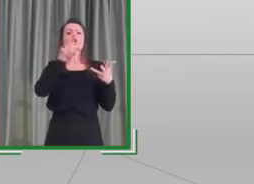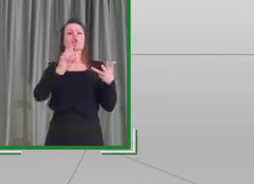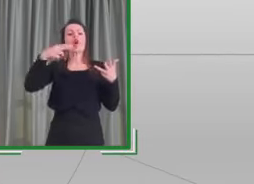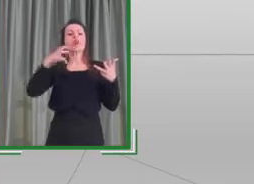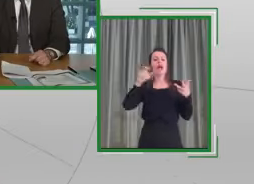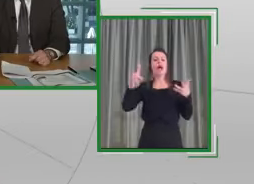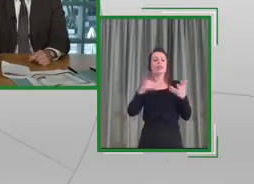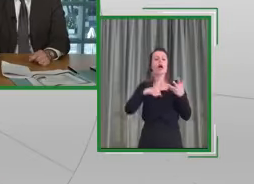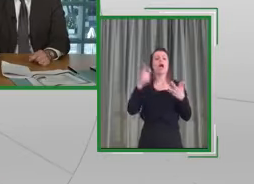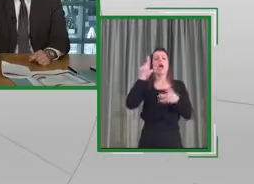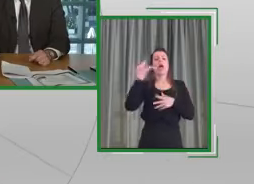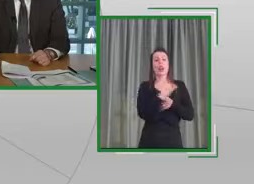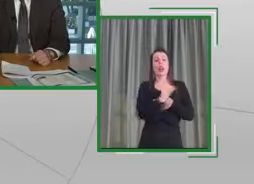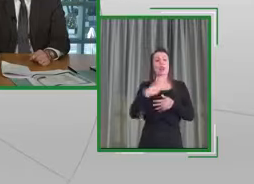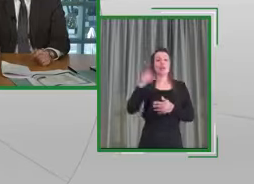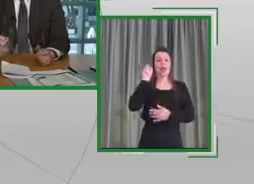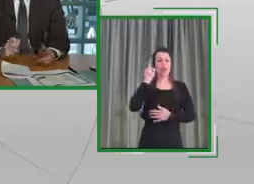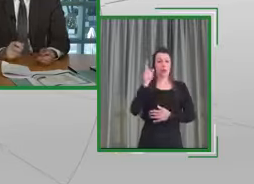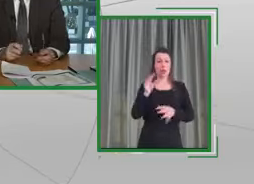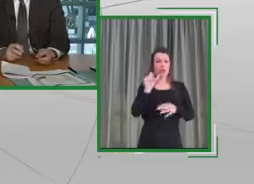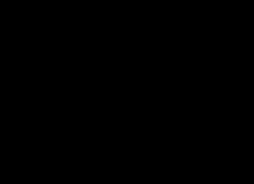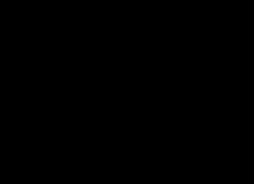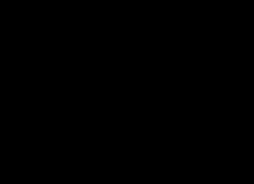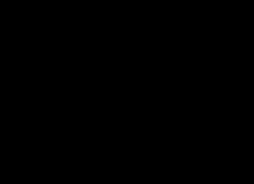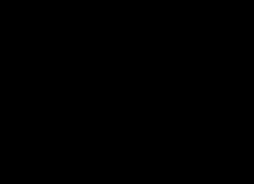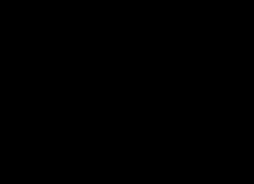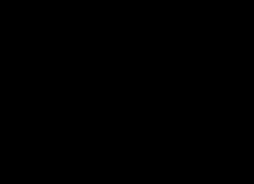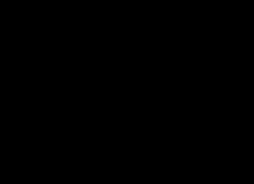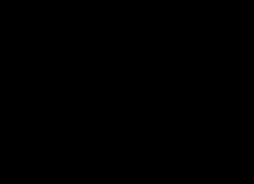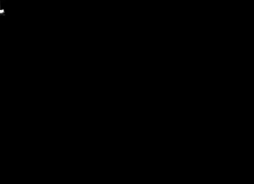sala buona serata e arrivederci a domani